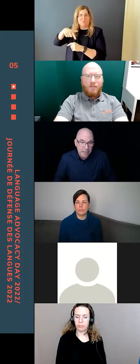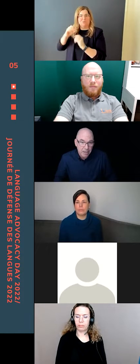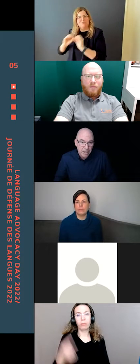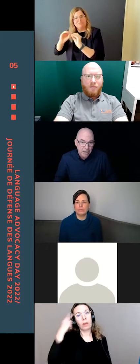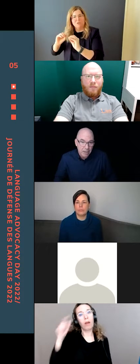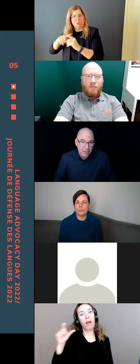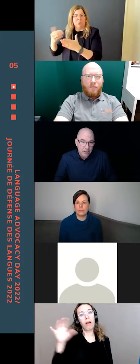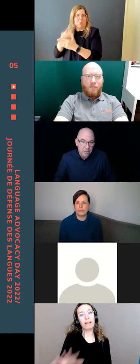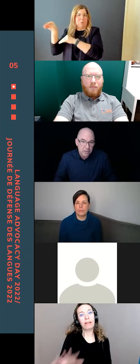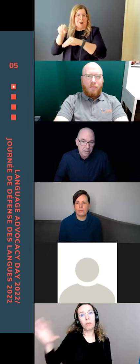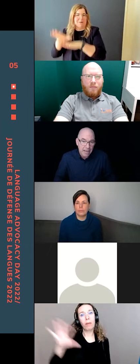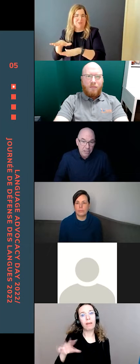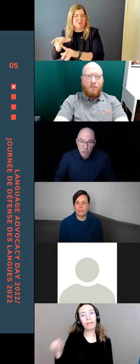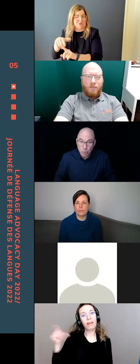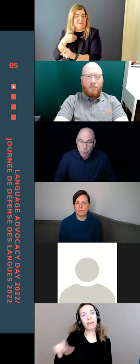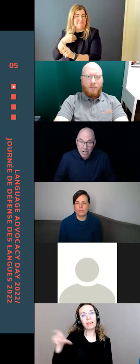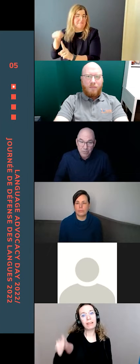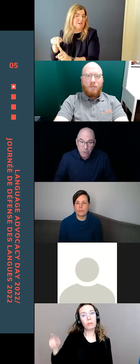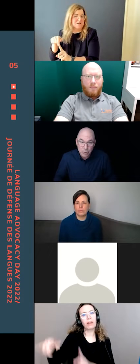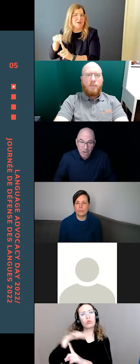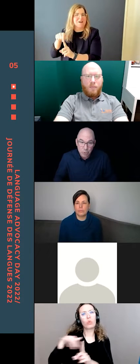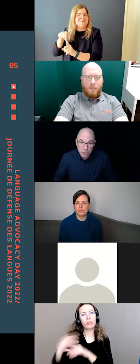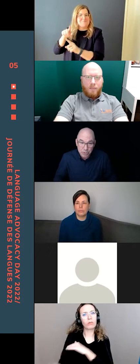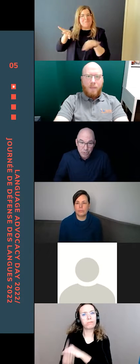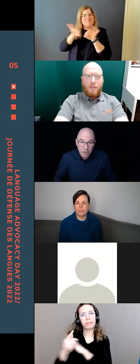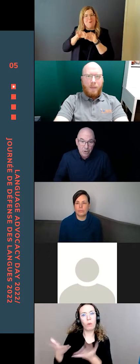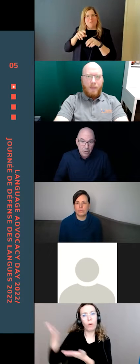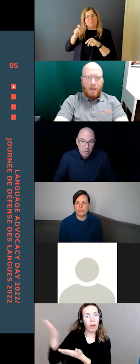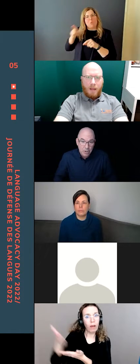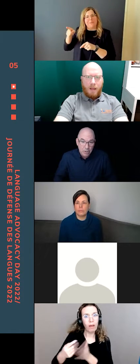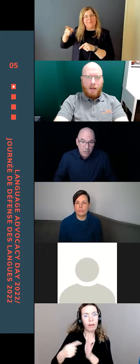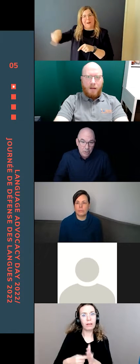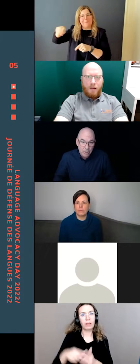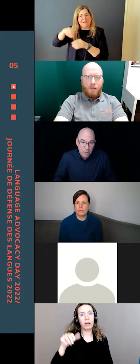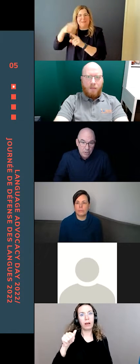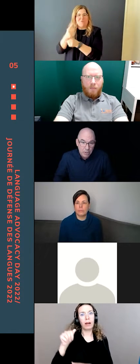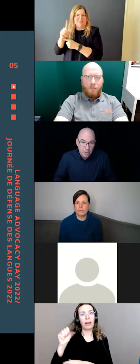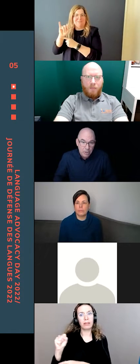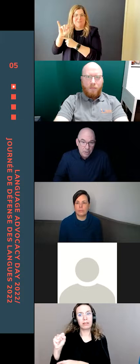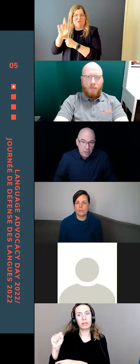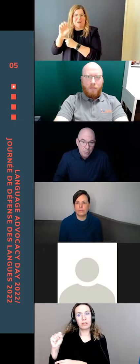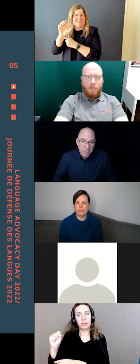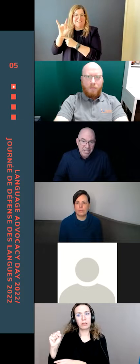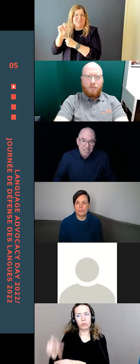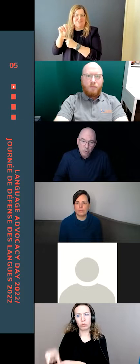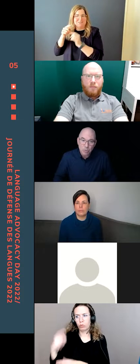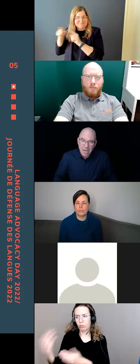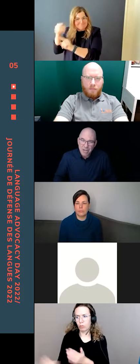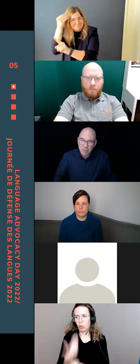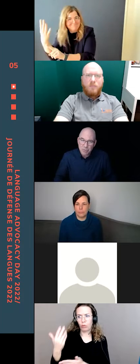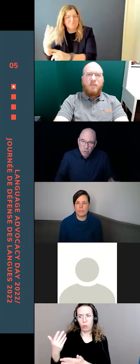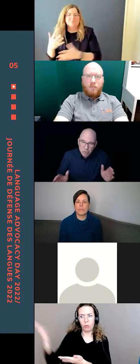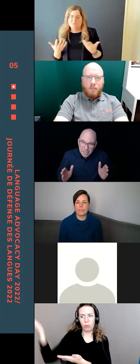Donc, nous pensons au Québec, la situation que nous pouvons avoir des fois avec le programme de ISQ